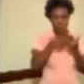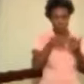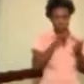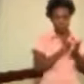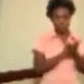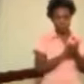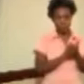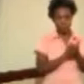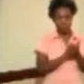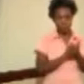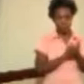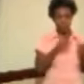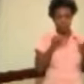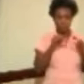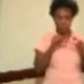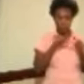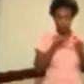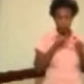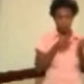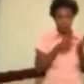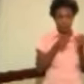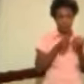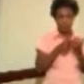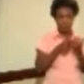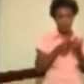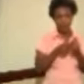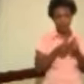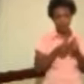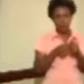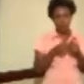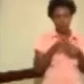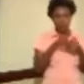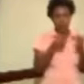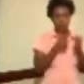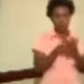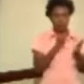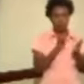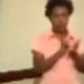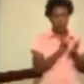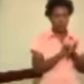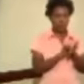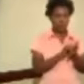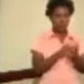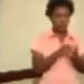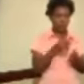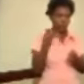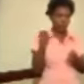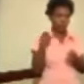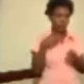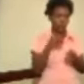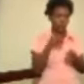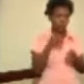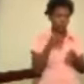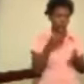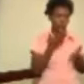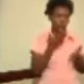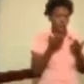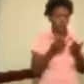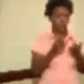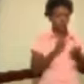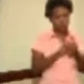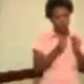d'autres programmes dans le même sens. Ce qui signifie que c'est ça m'a dit que nous avons quand même un avantage, malgré notre